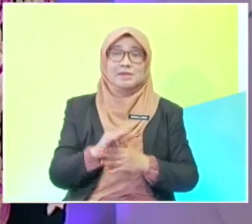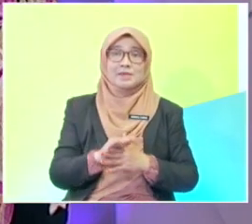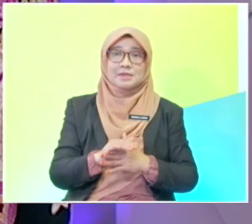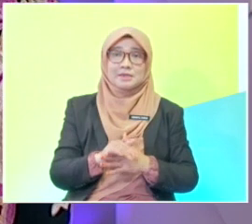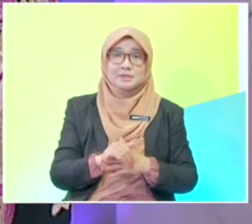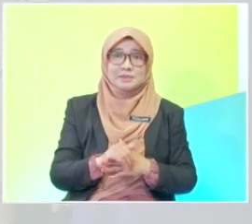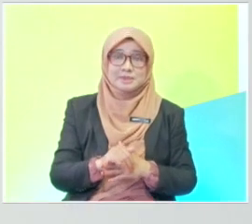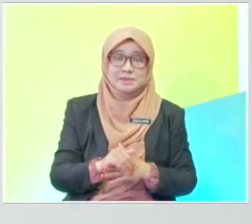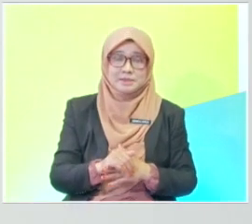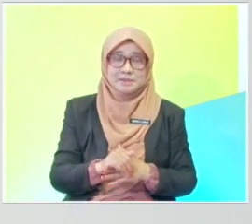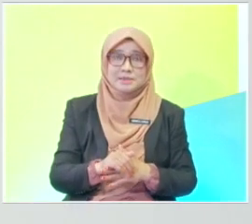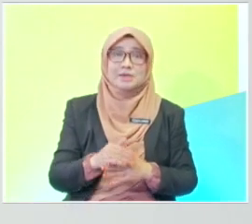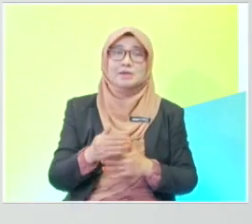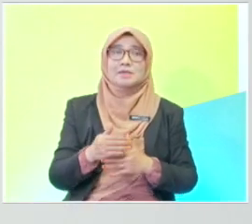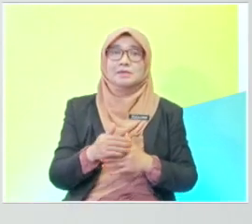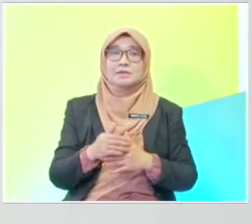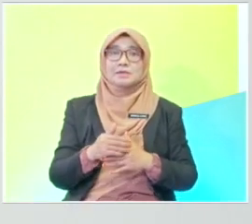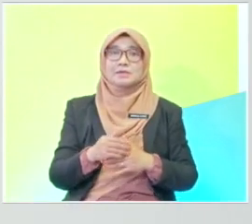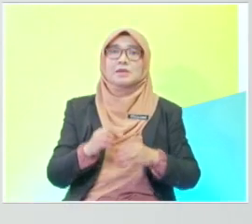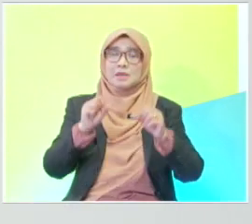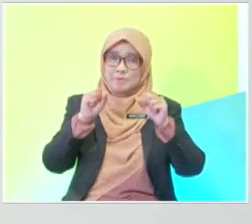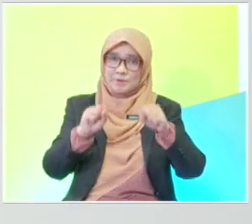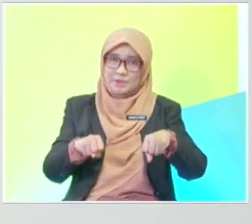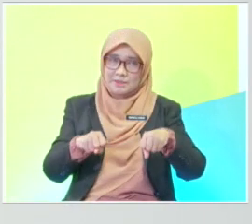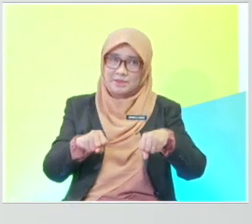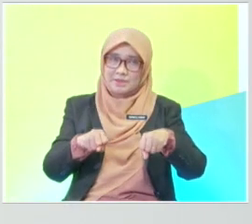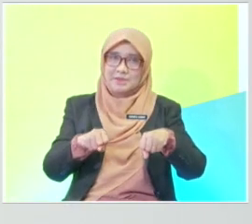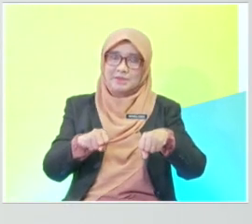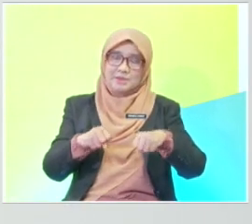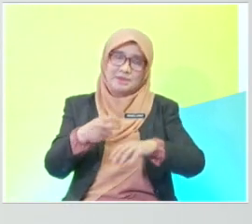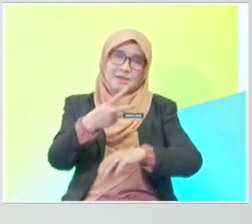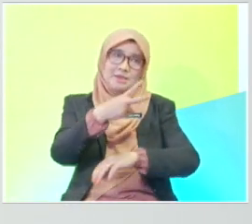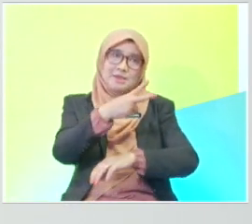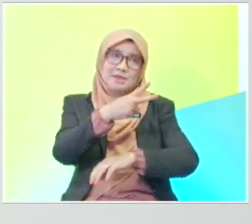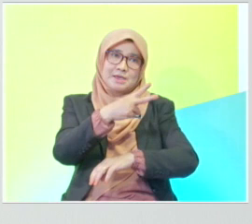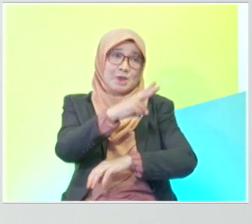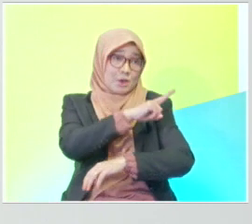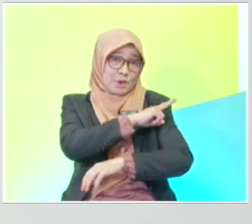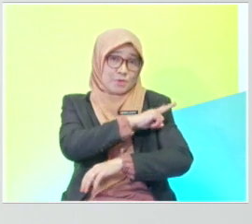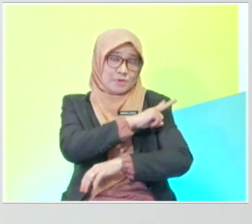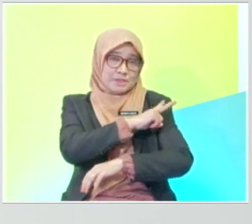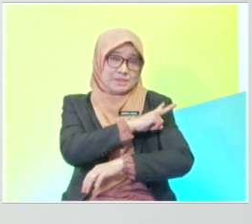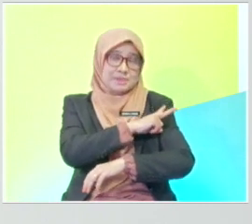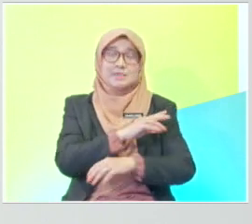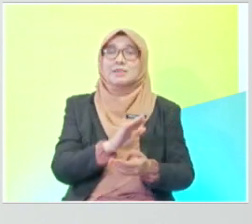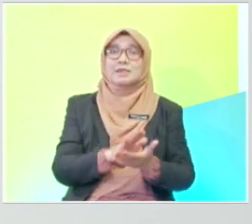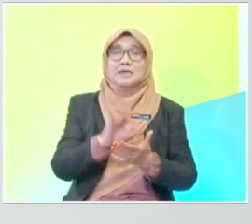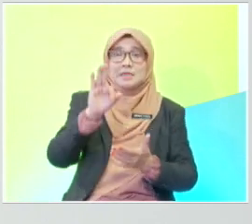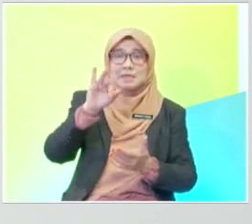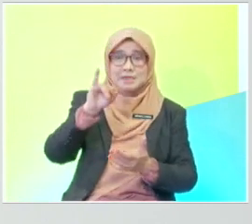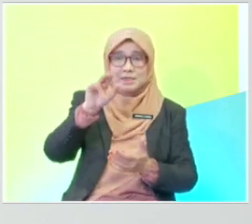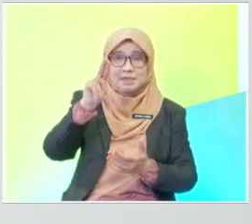Hanif, cikgu nak tanyalah, adakah vaksin influenza B boleh digunakan untuk melawan patogen